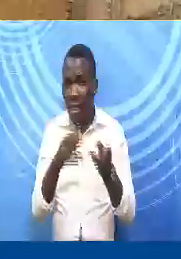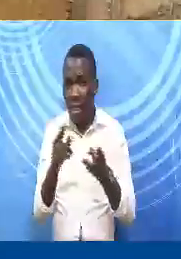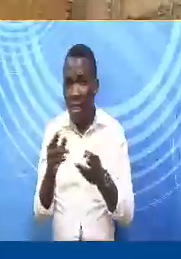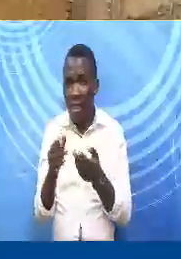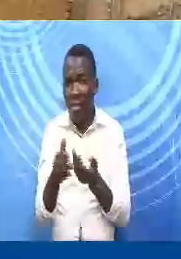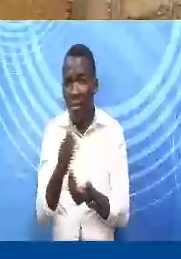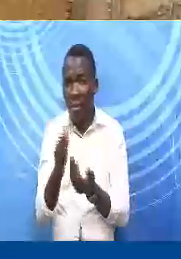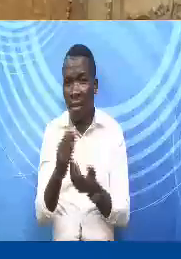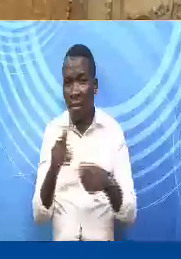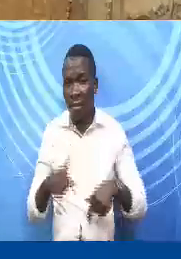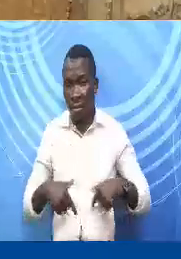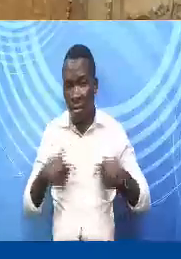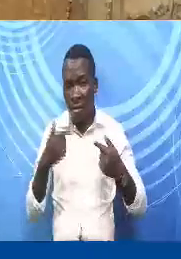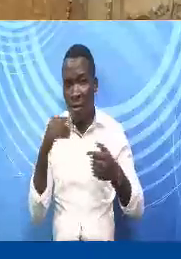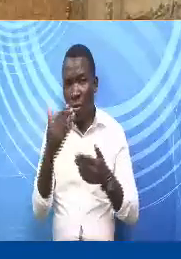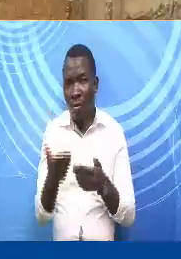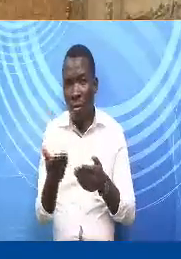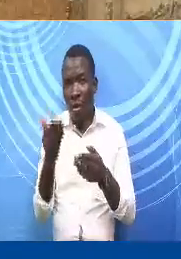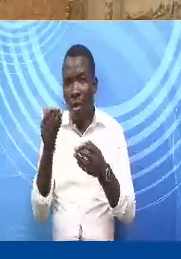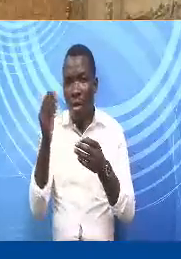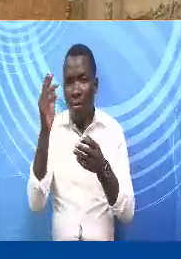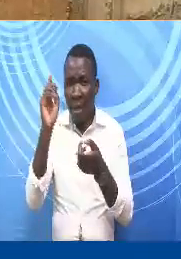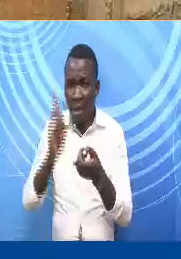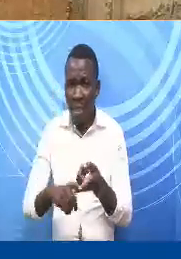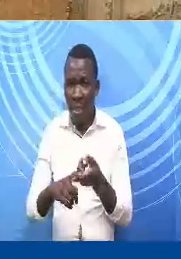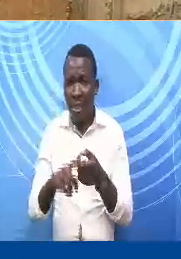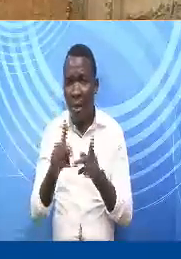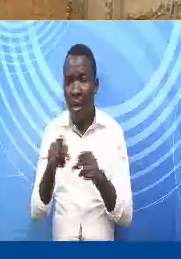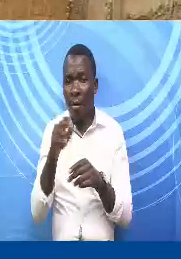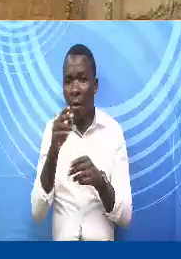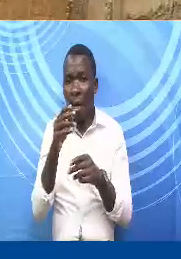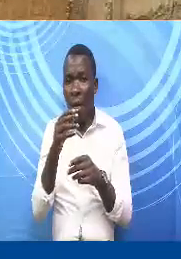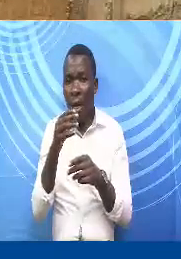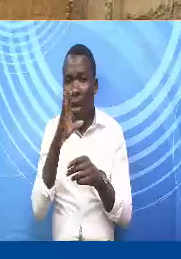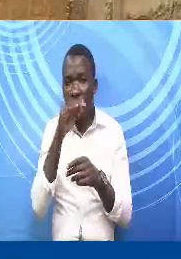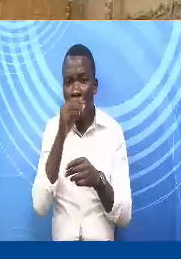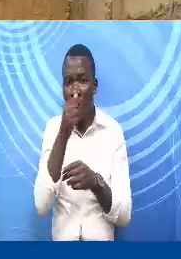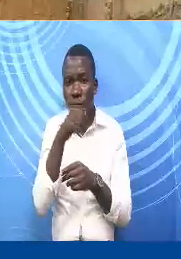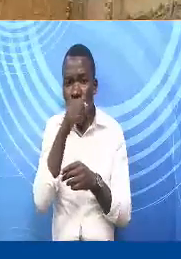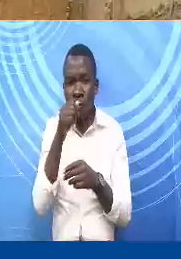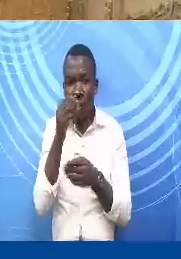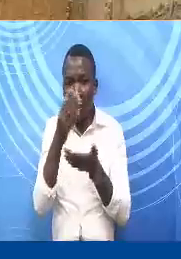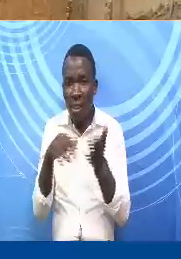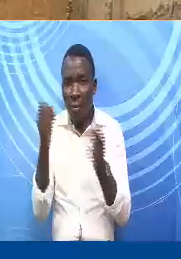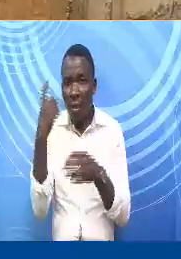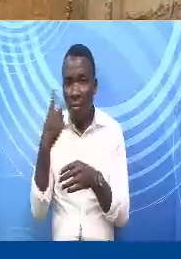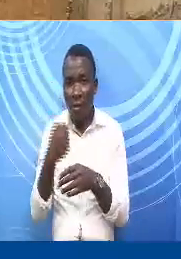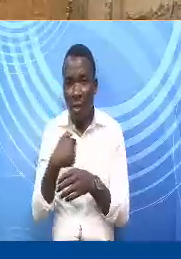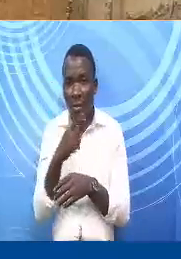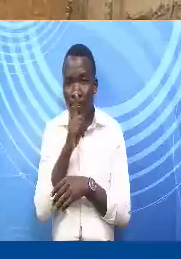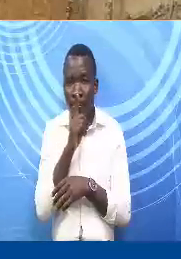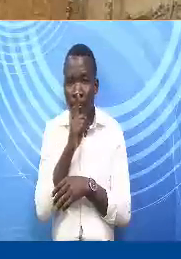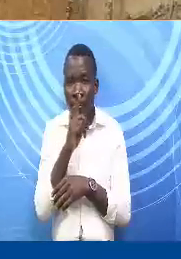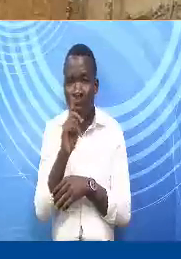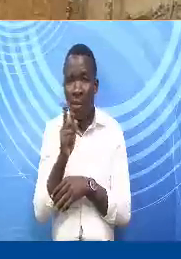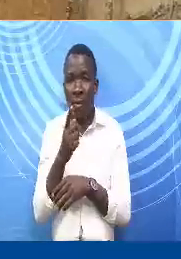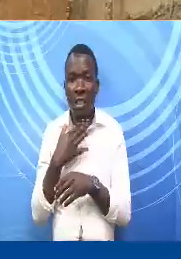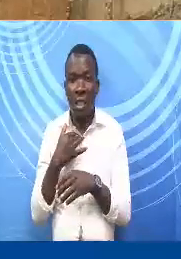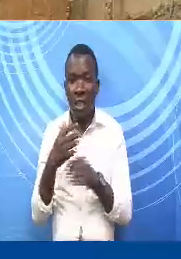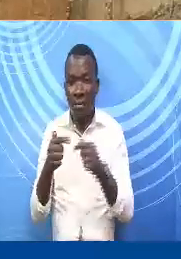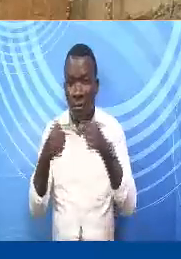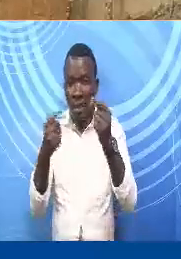kigutunze abantu barabivuga kandi bakabivuga bucece akaba hanabo numva nanjye nkicecekira nkanga kugira ngo nirwe nkomeze bimeze kwiteranya